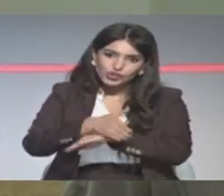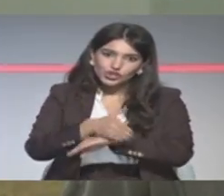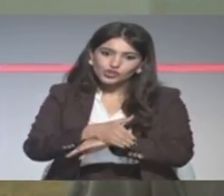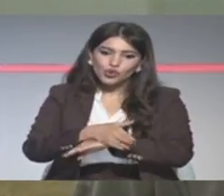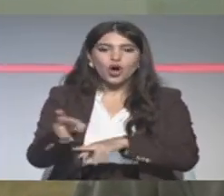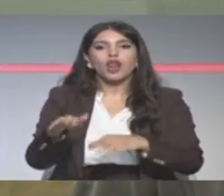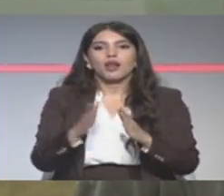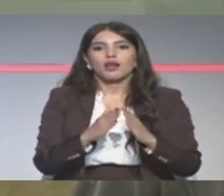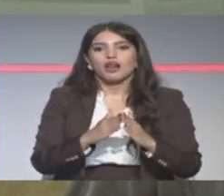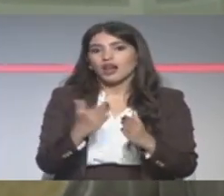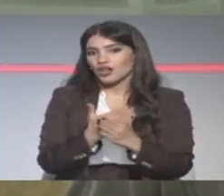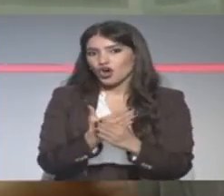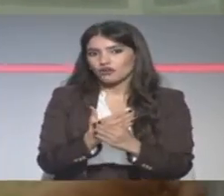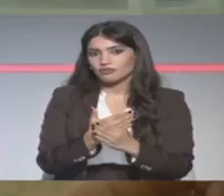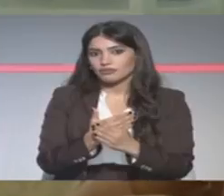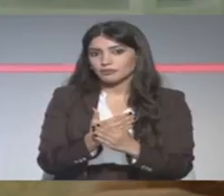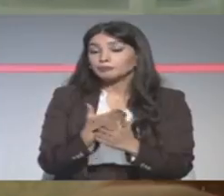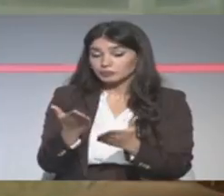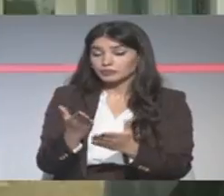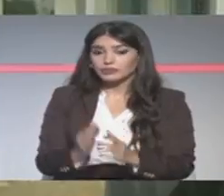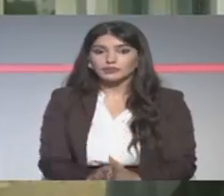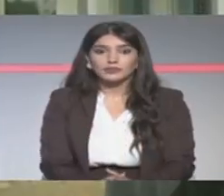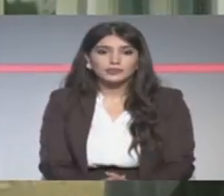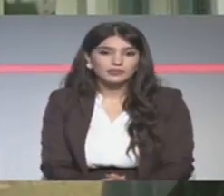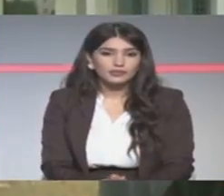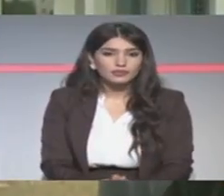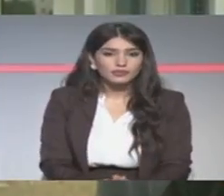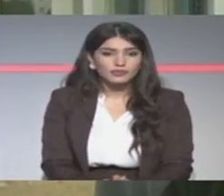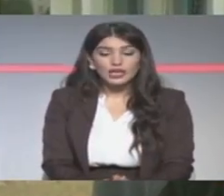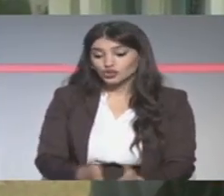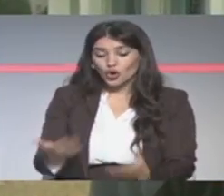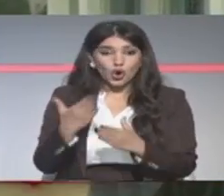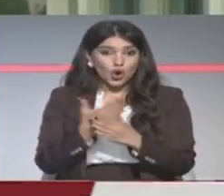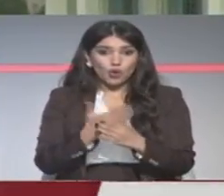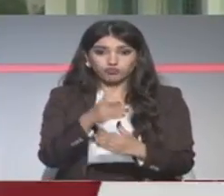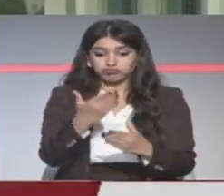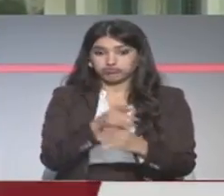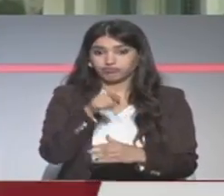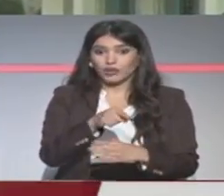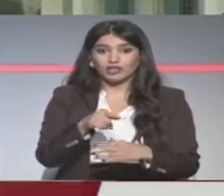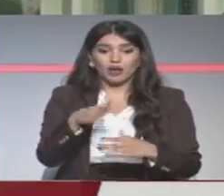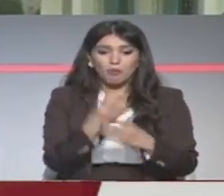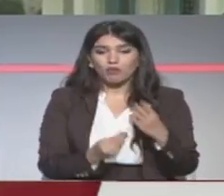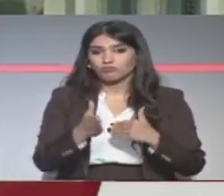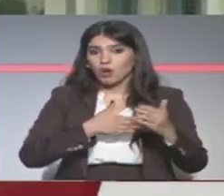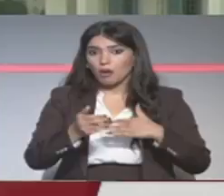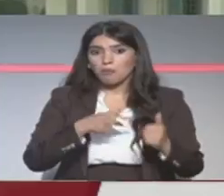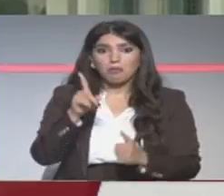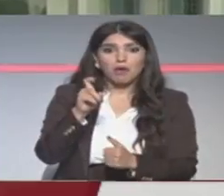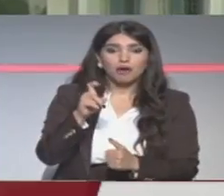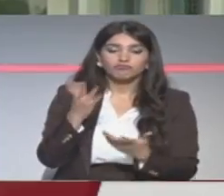جانب المسلك اللي قاعدين ينجزوا فيه يخدموا فيه تو. المدرسة هذه ناقصة برشا حاجات من الماء